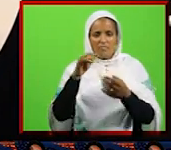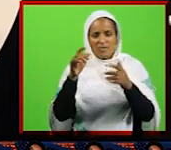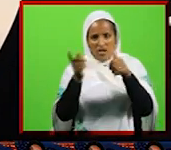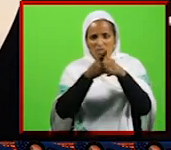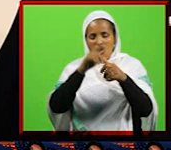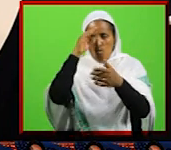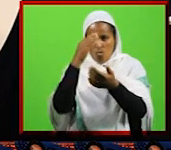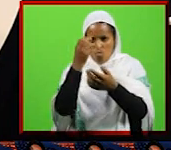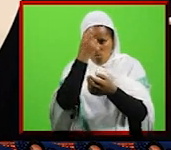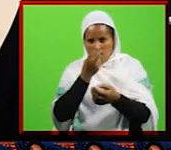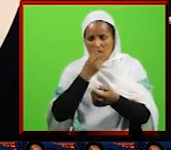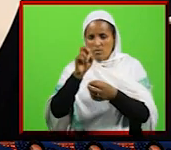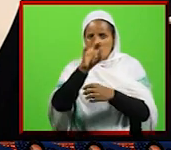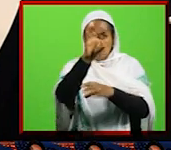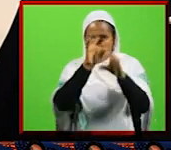አንደኛ ወላጆች በመዋቅሩ